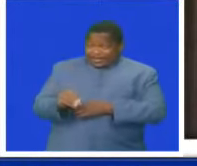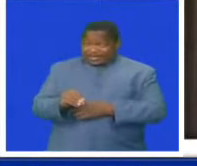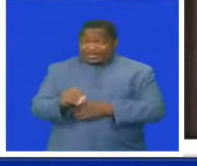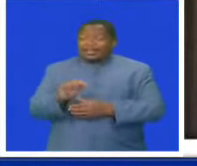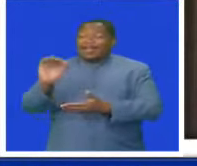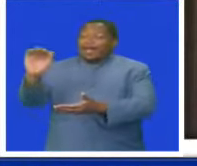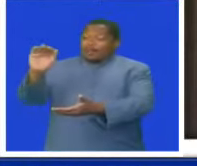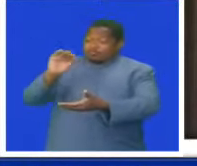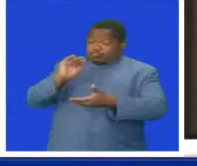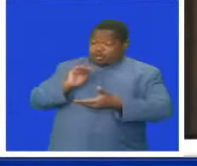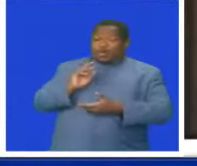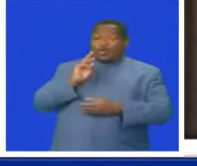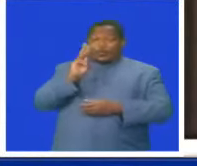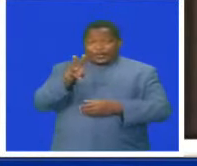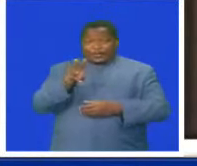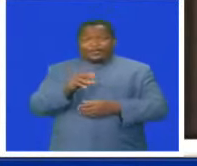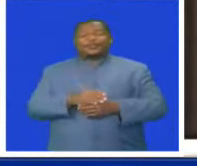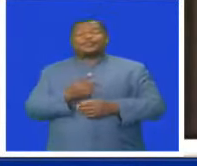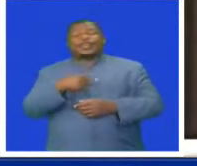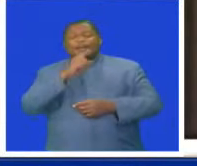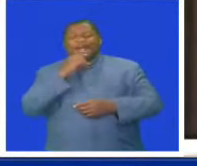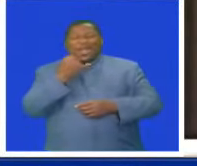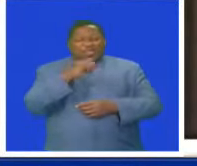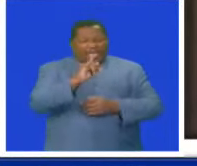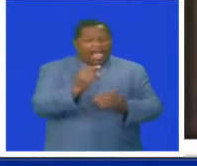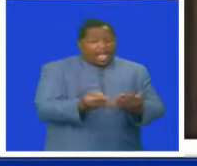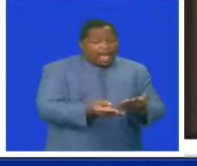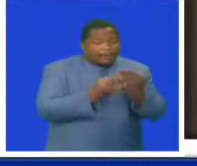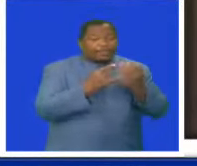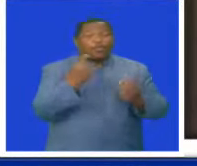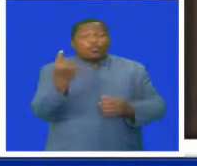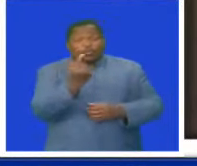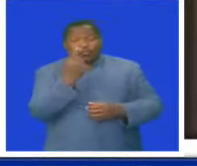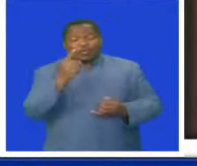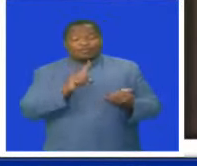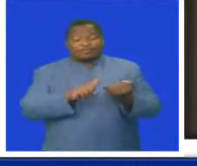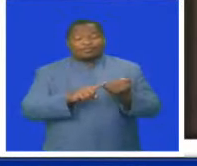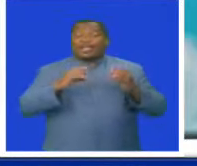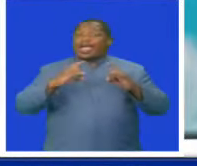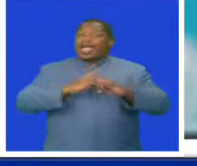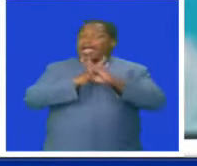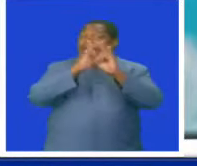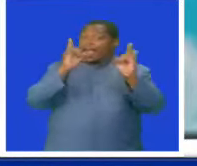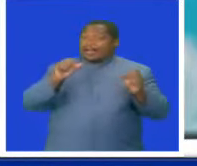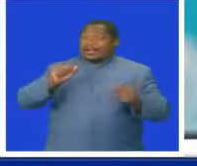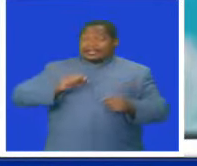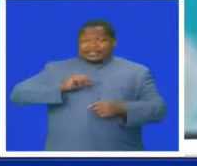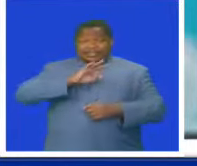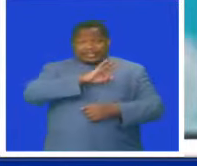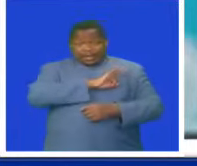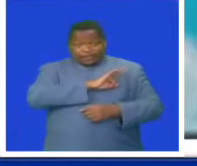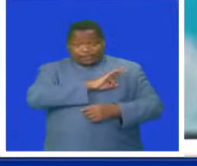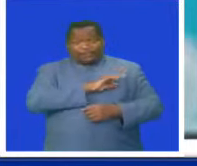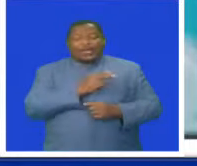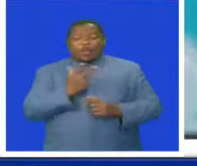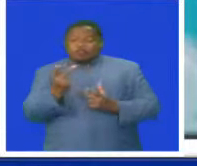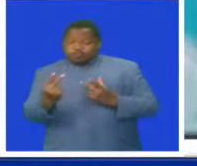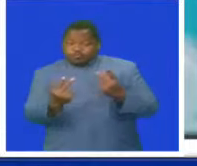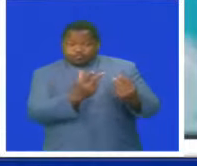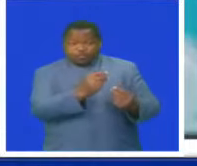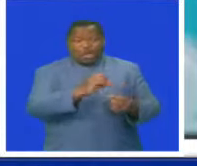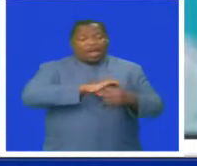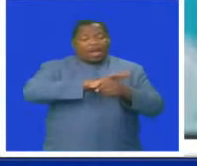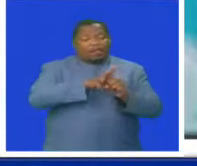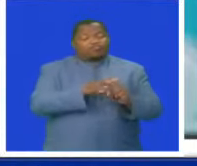kufuna sicale ngala ma frontline workers kakhulu beka health bese sibuka naba labane ma comorbidities laba vulnerable kakhulu